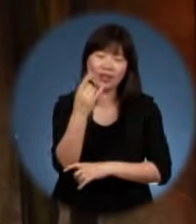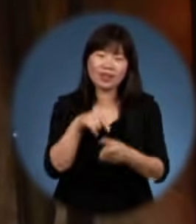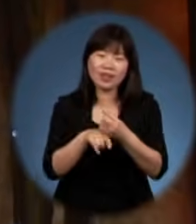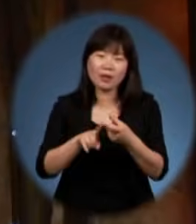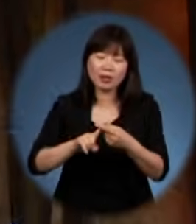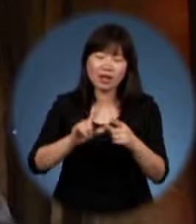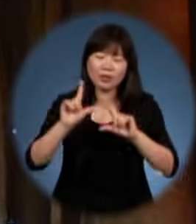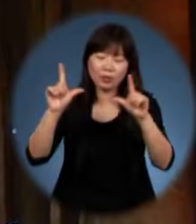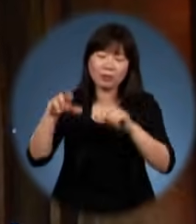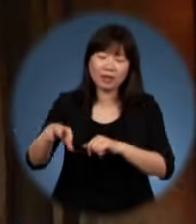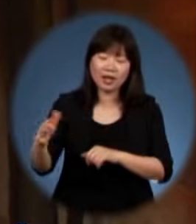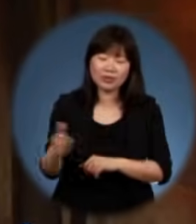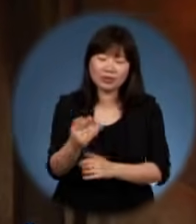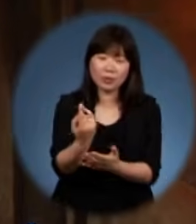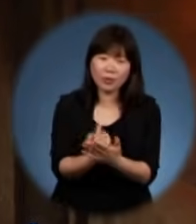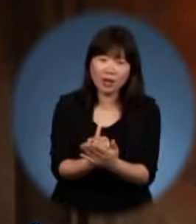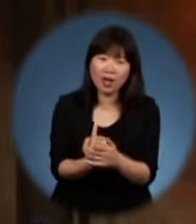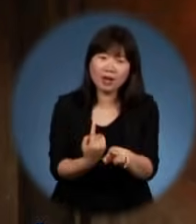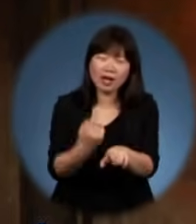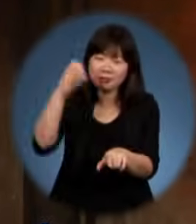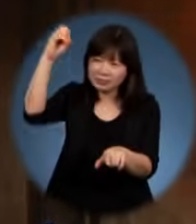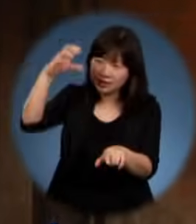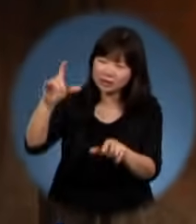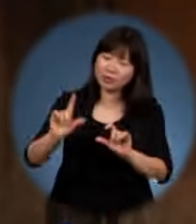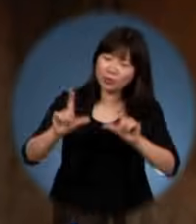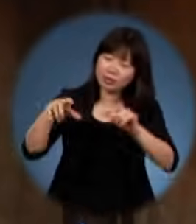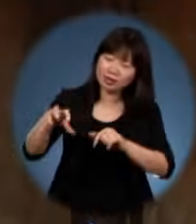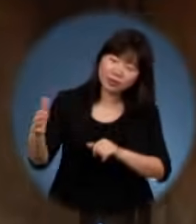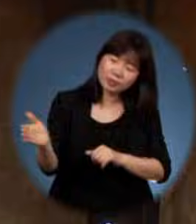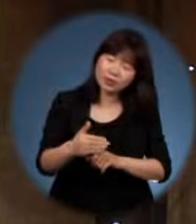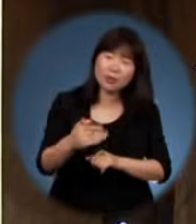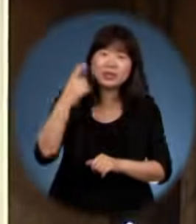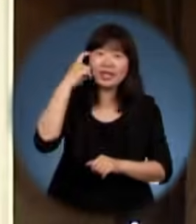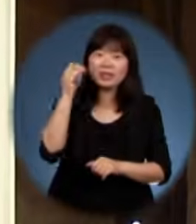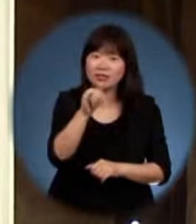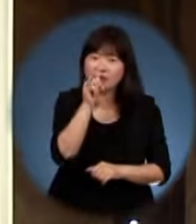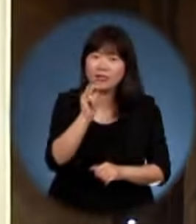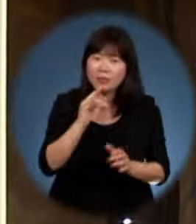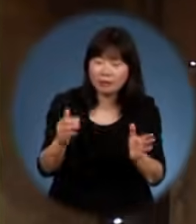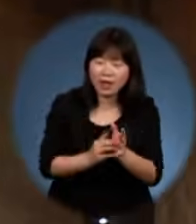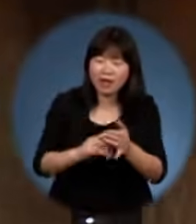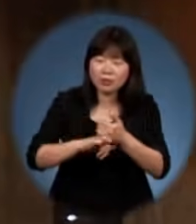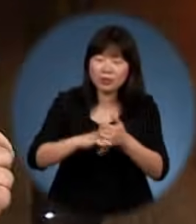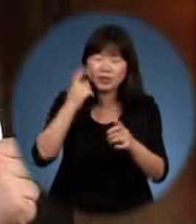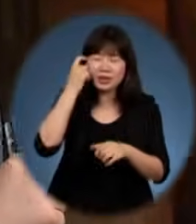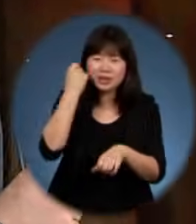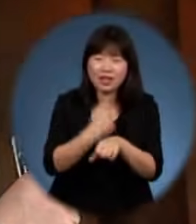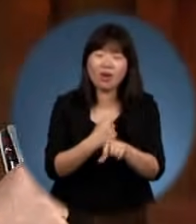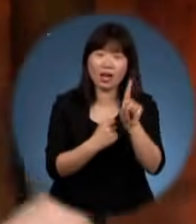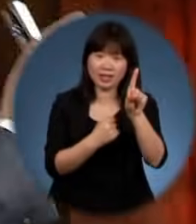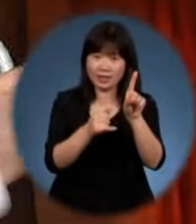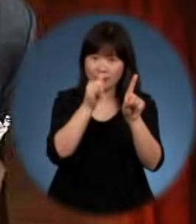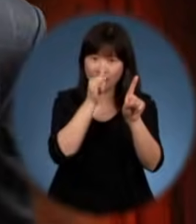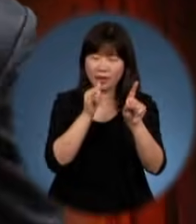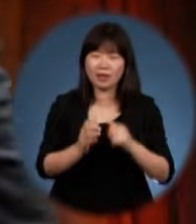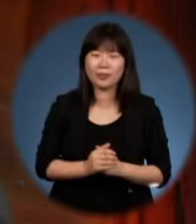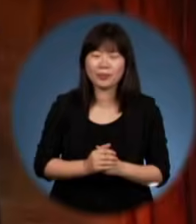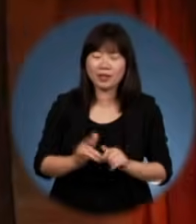있었던 것입니다 그래서 빛은 봉 방으로부터 하는 개념이 있었습니다 그런데 여러분 꼭 기억하실 것은